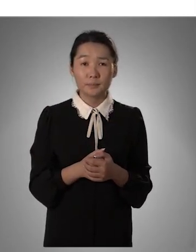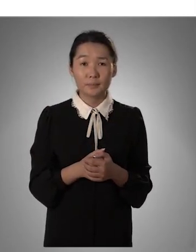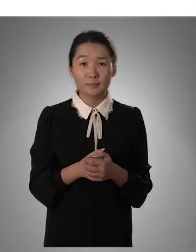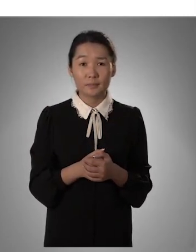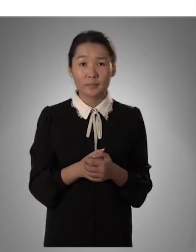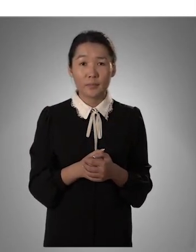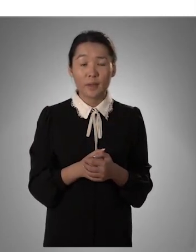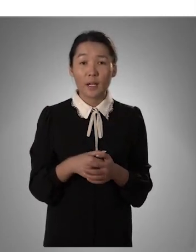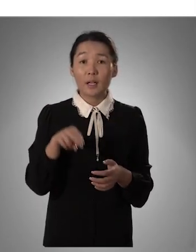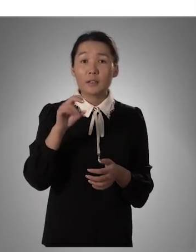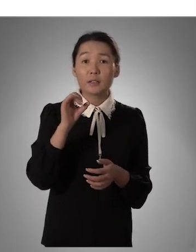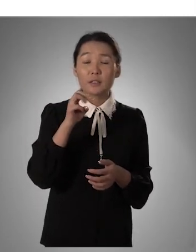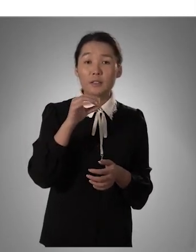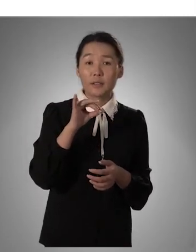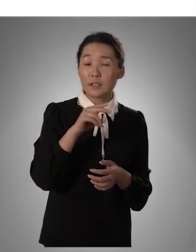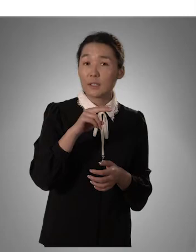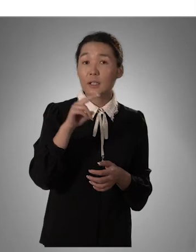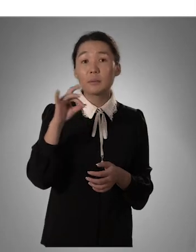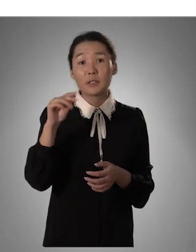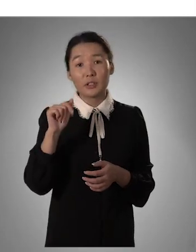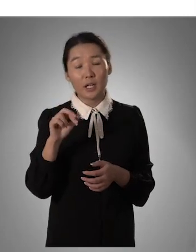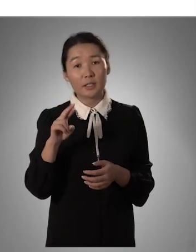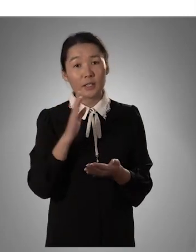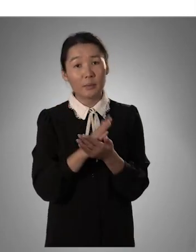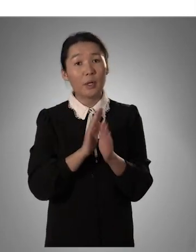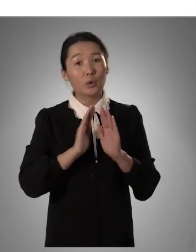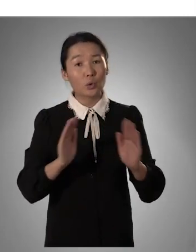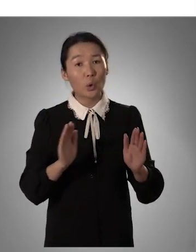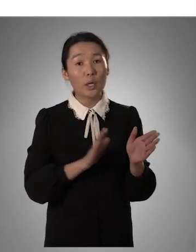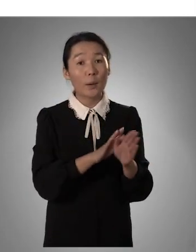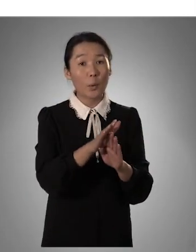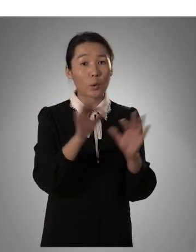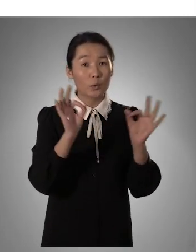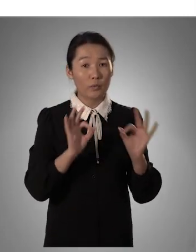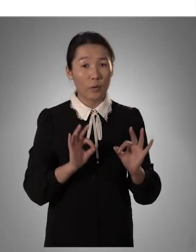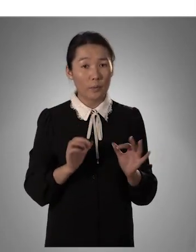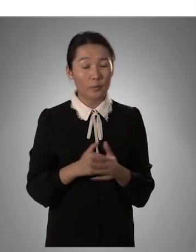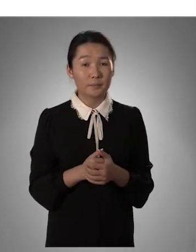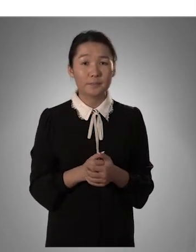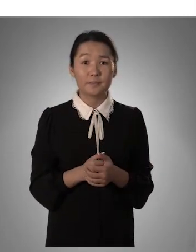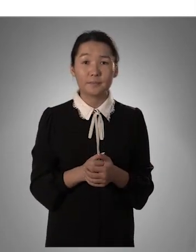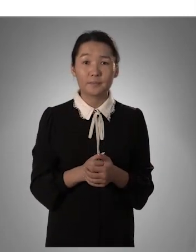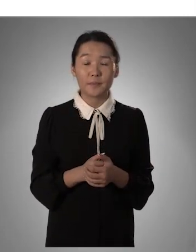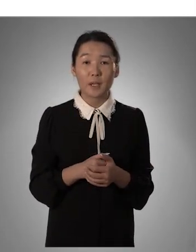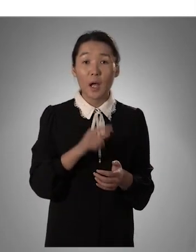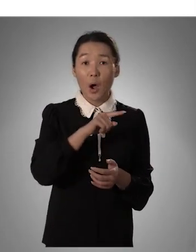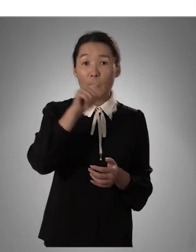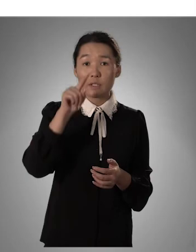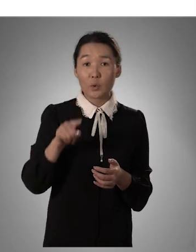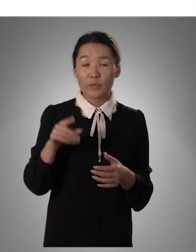действительное причастие имеют только полную форму в суффиксах кратких